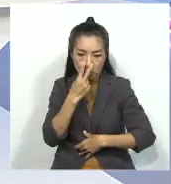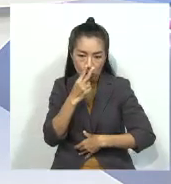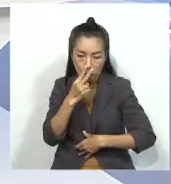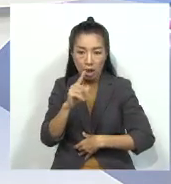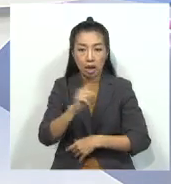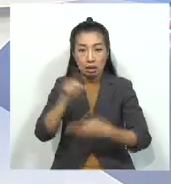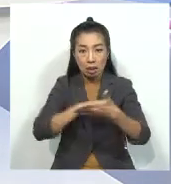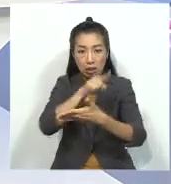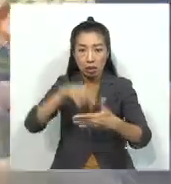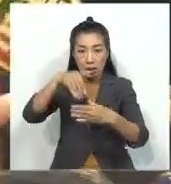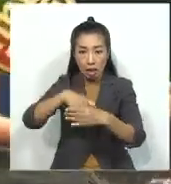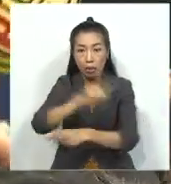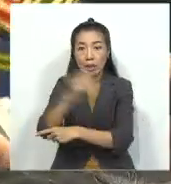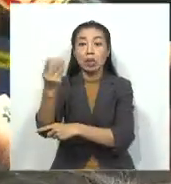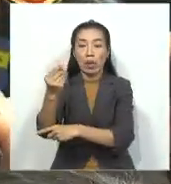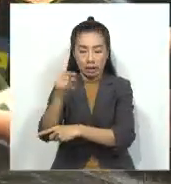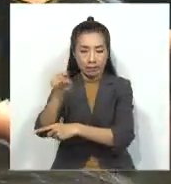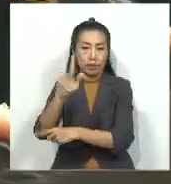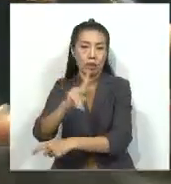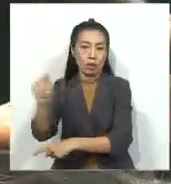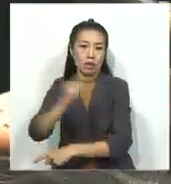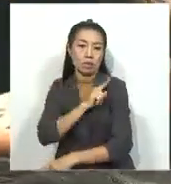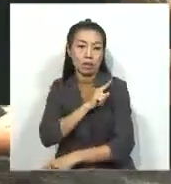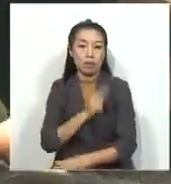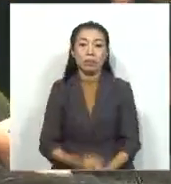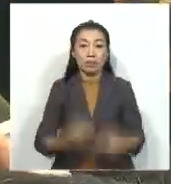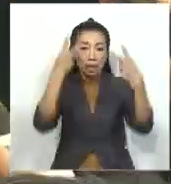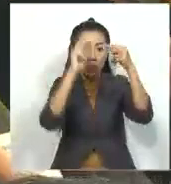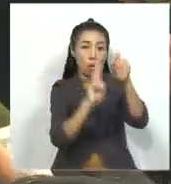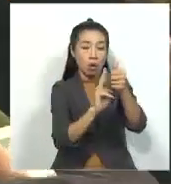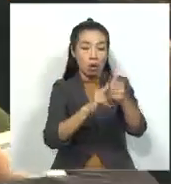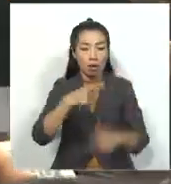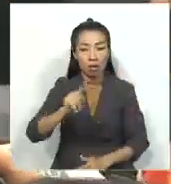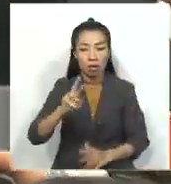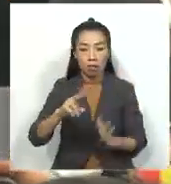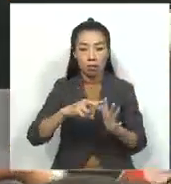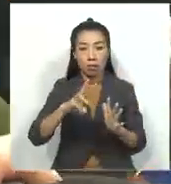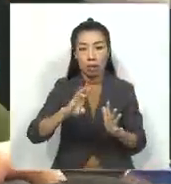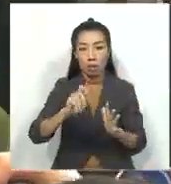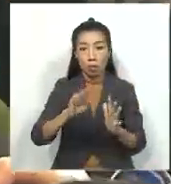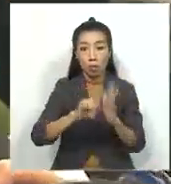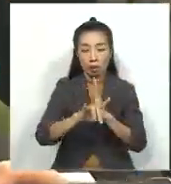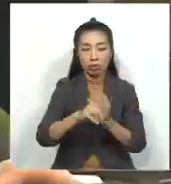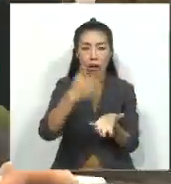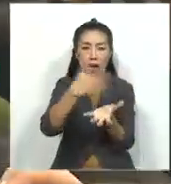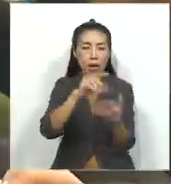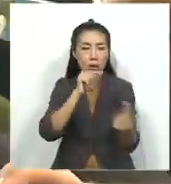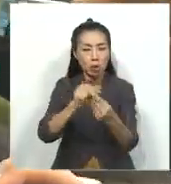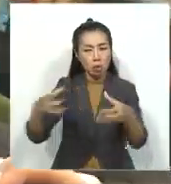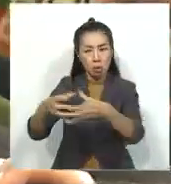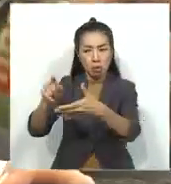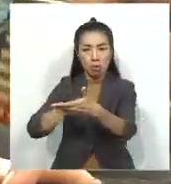มครับเรื่องนี้พลเอกประวิตร วงษ์สุวรรณรองนายกรัฐมนตรีกล่าวถึงการดูแลความเคลื่อนไหวของกลุ่มคนอยาก